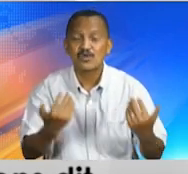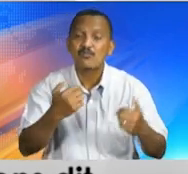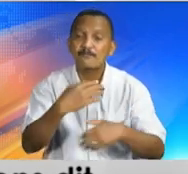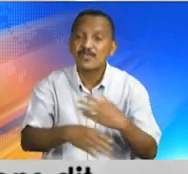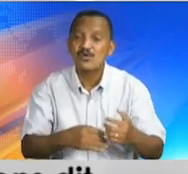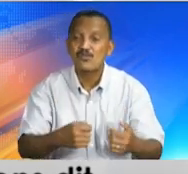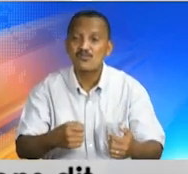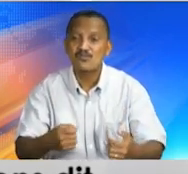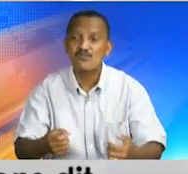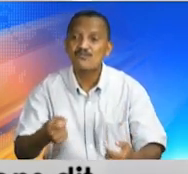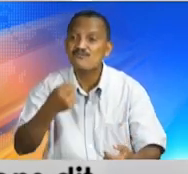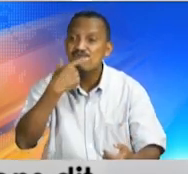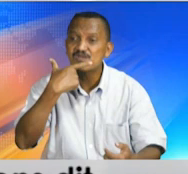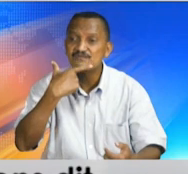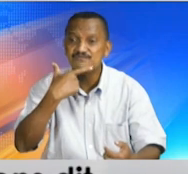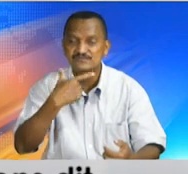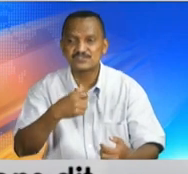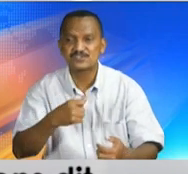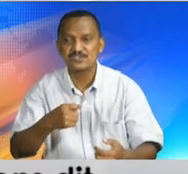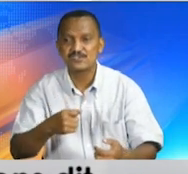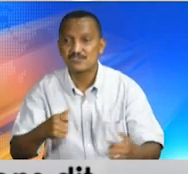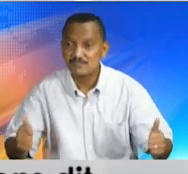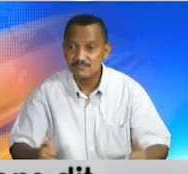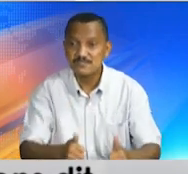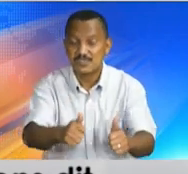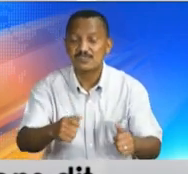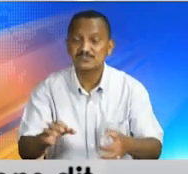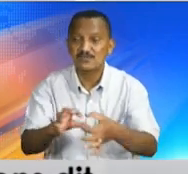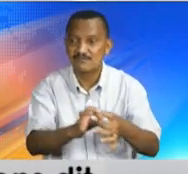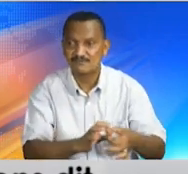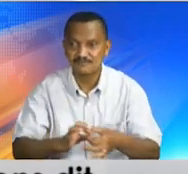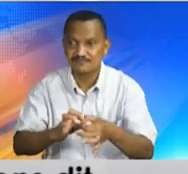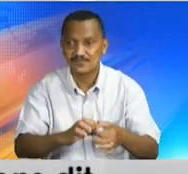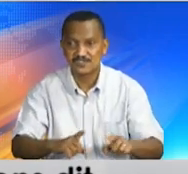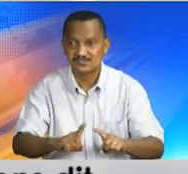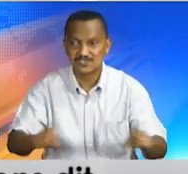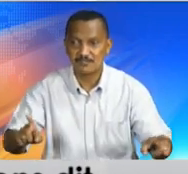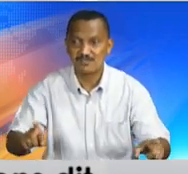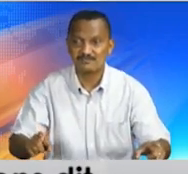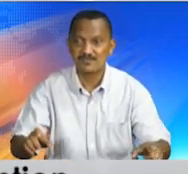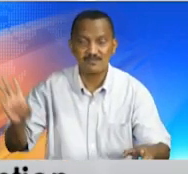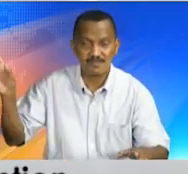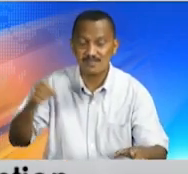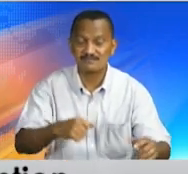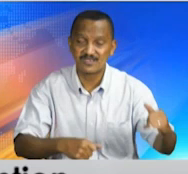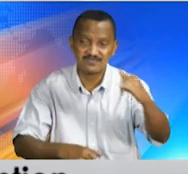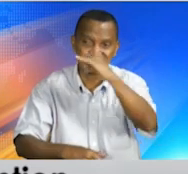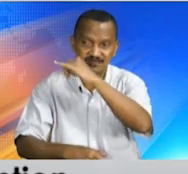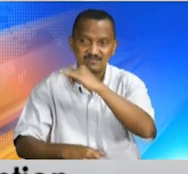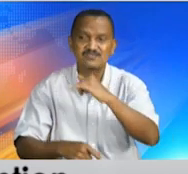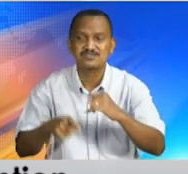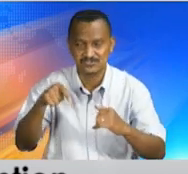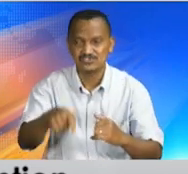fanafody izay fandresahana teo hoe iarahana miasa amin'ireo mpiara-mombonantoka moa zany a ny fanafarana azy ireo.